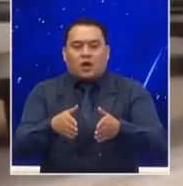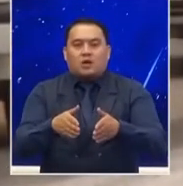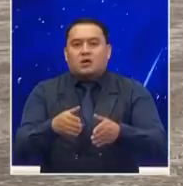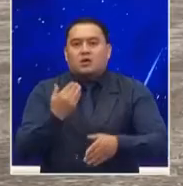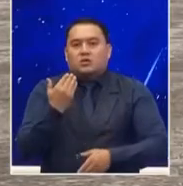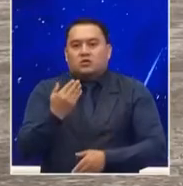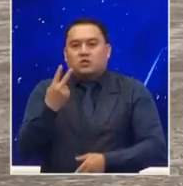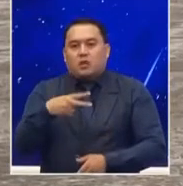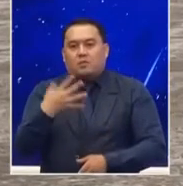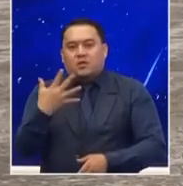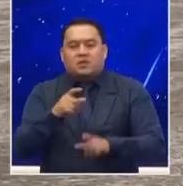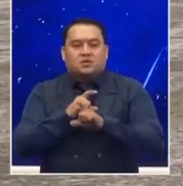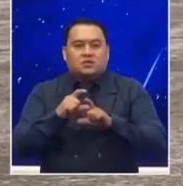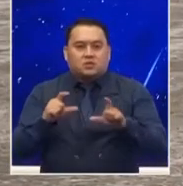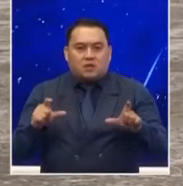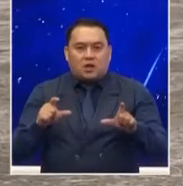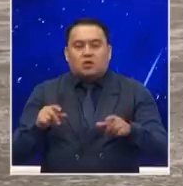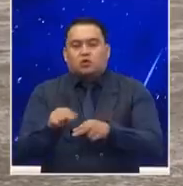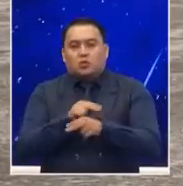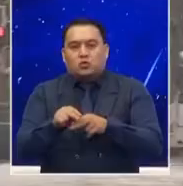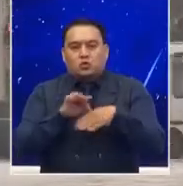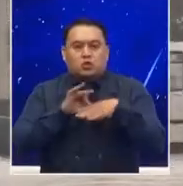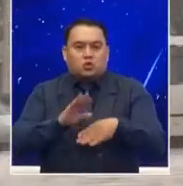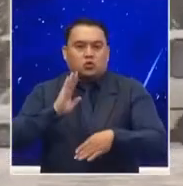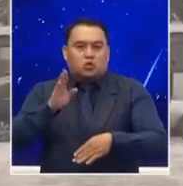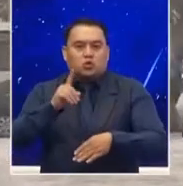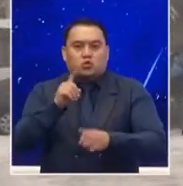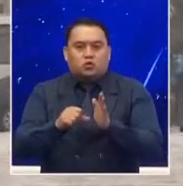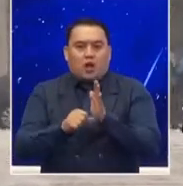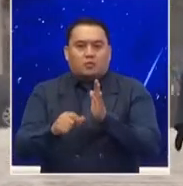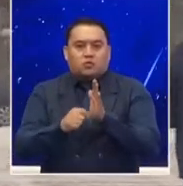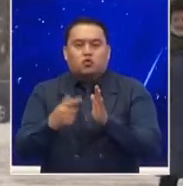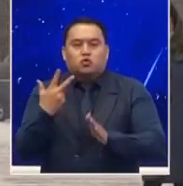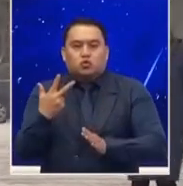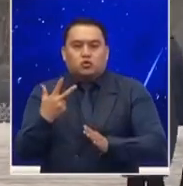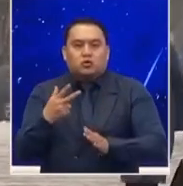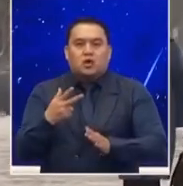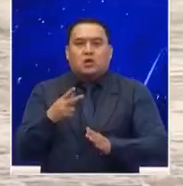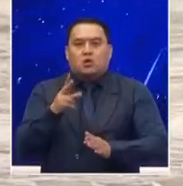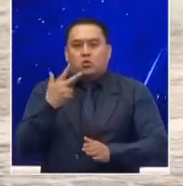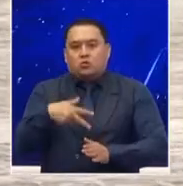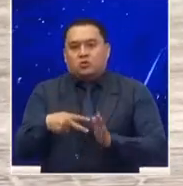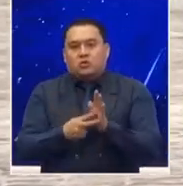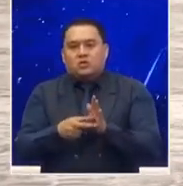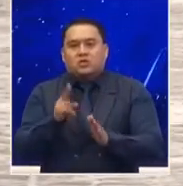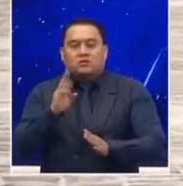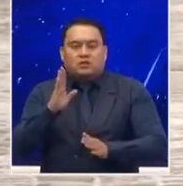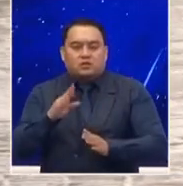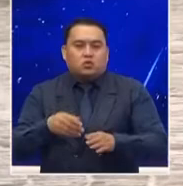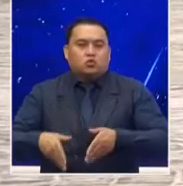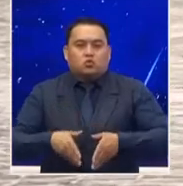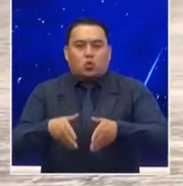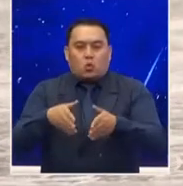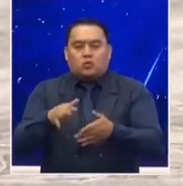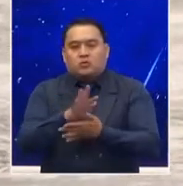саласында 25 нысанда құрылыс монтаж жұмыстары жүреді. 163 көшеде 38 шақырымға жуық жол жөнделеді.